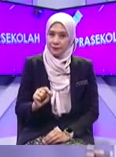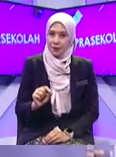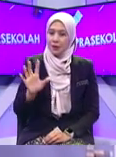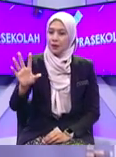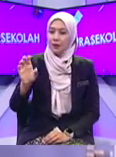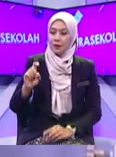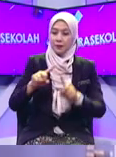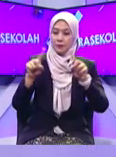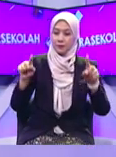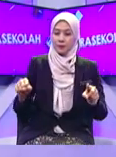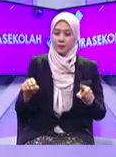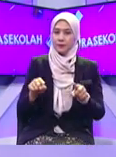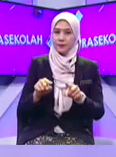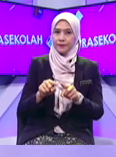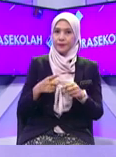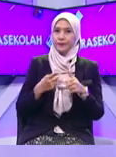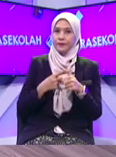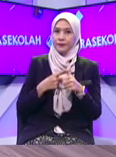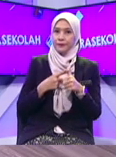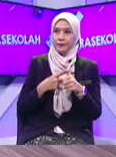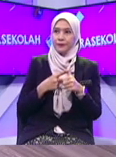saya ambilkan yang pertama